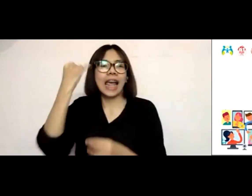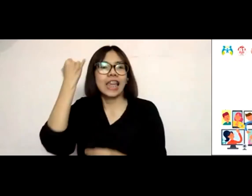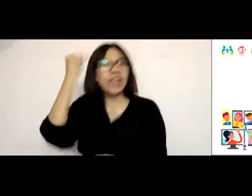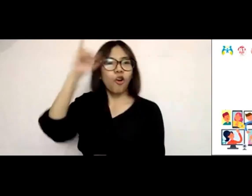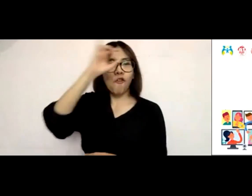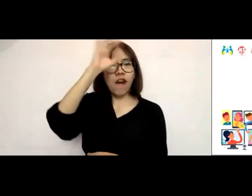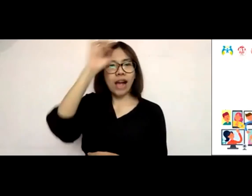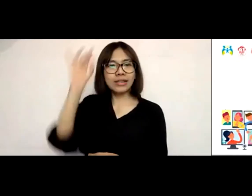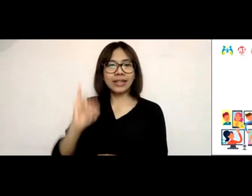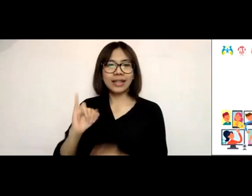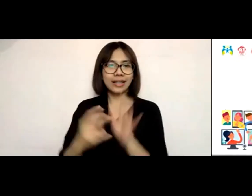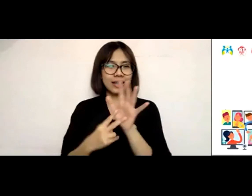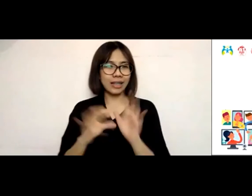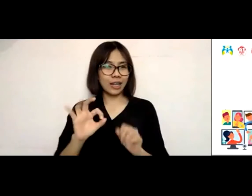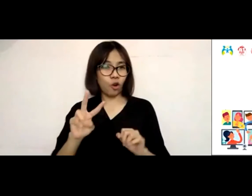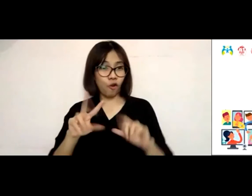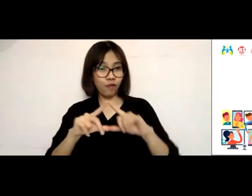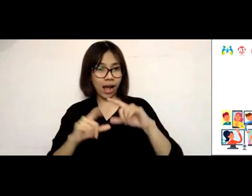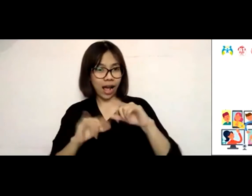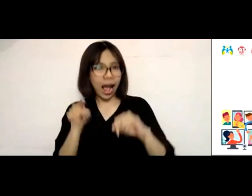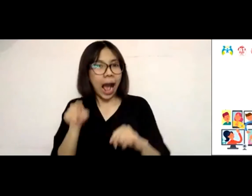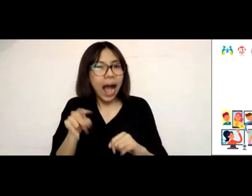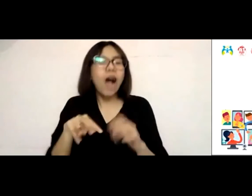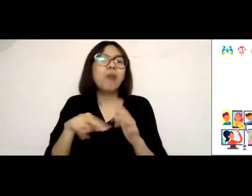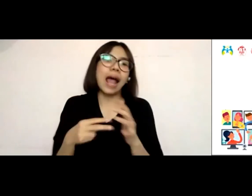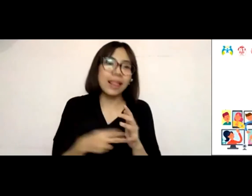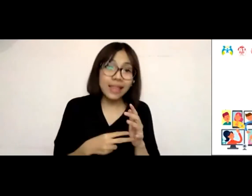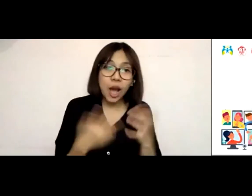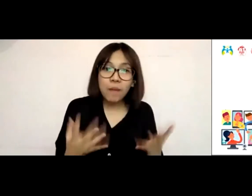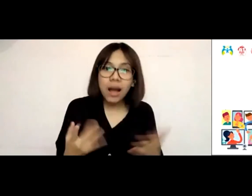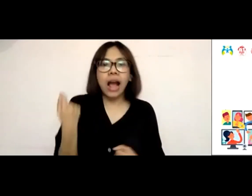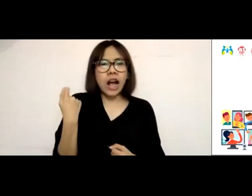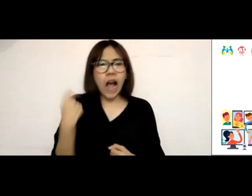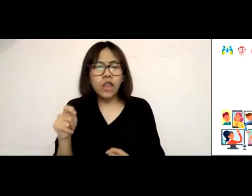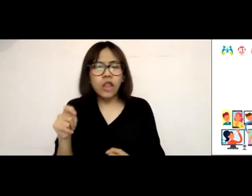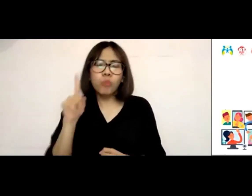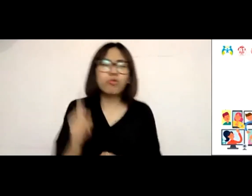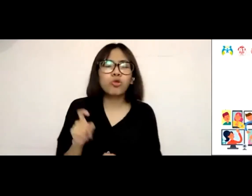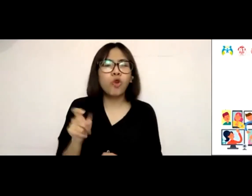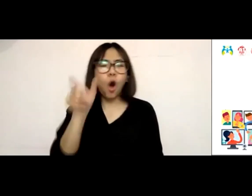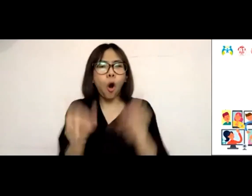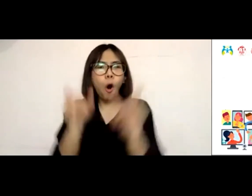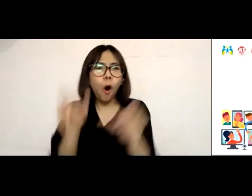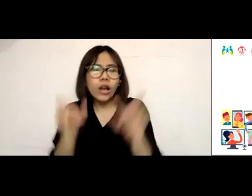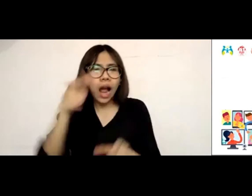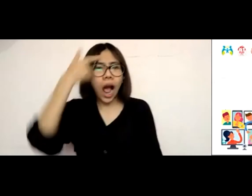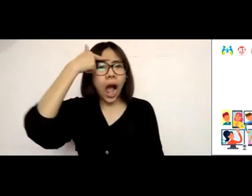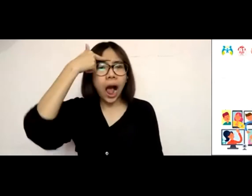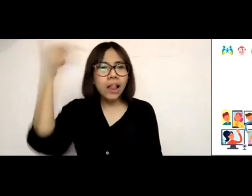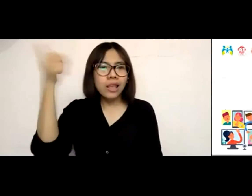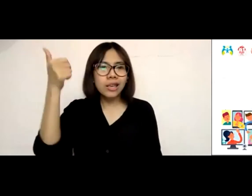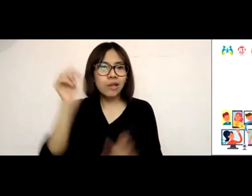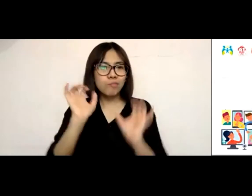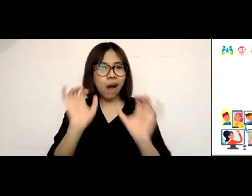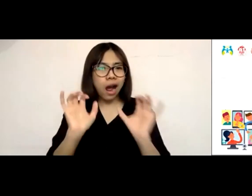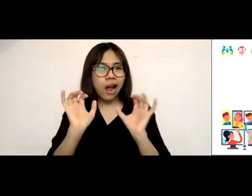Pada akhirnya itu melahirkan kebutuhan perusahaan akan berbagai macam skill, keahlian gitu ya, baik dari segi hard skill